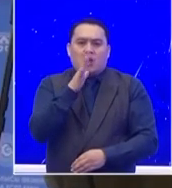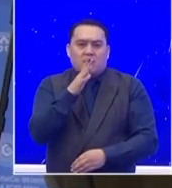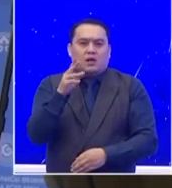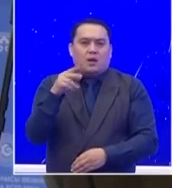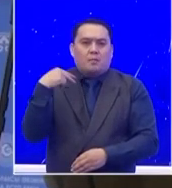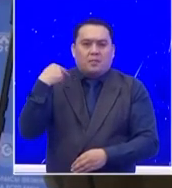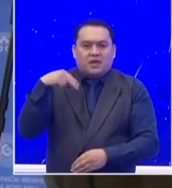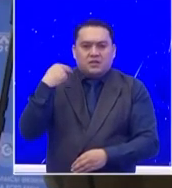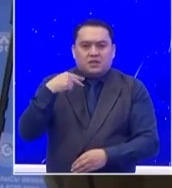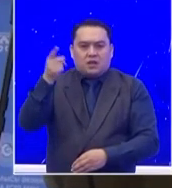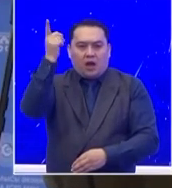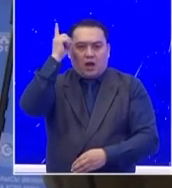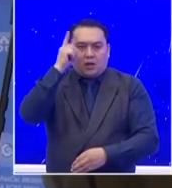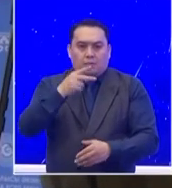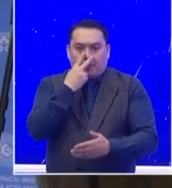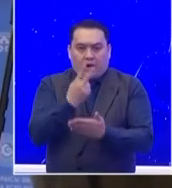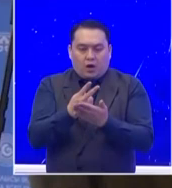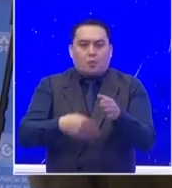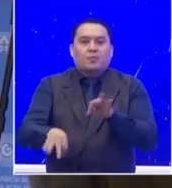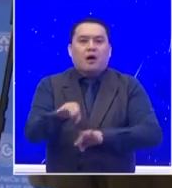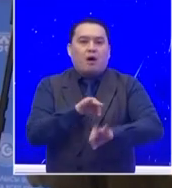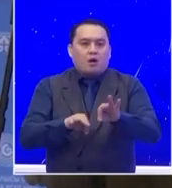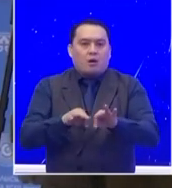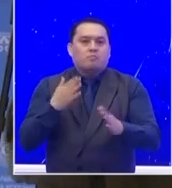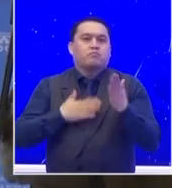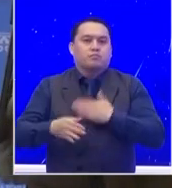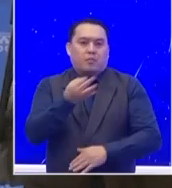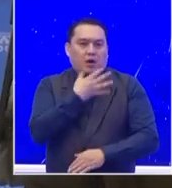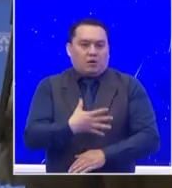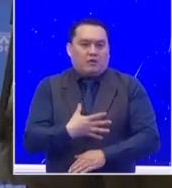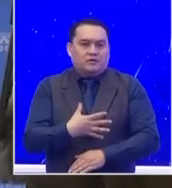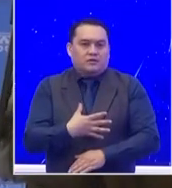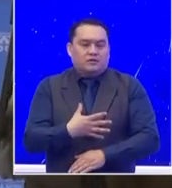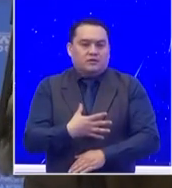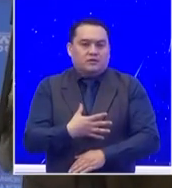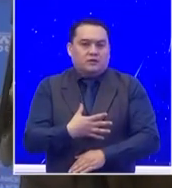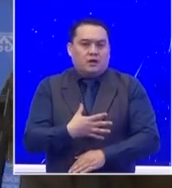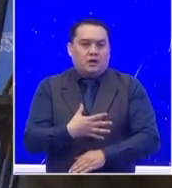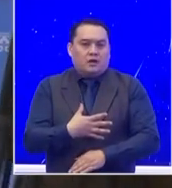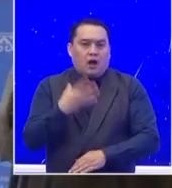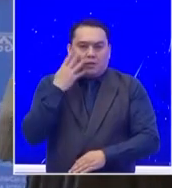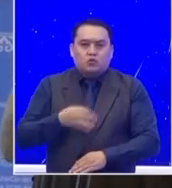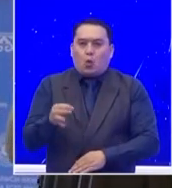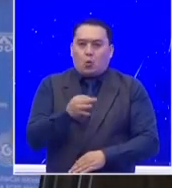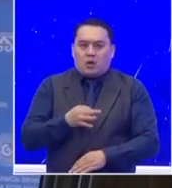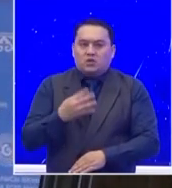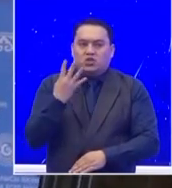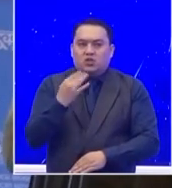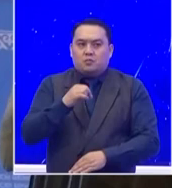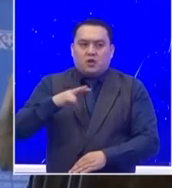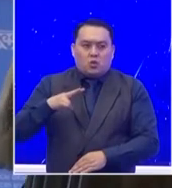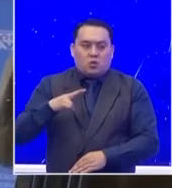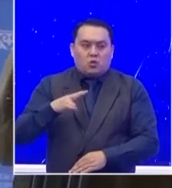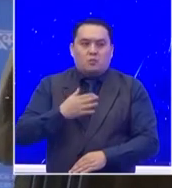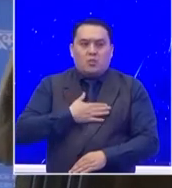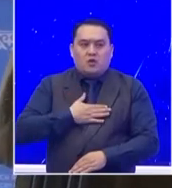президент Германии был, ему презентовали этот проект, он очень понравился. Именно в Алматинской области 4 миллиона